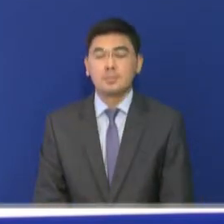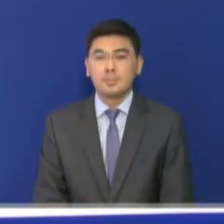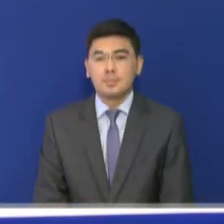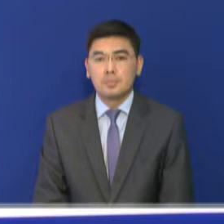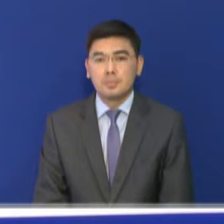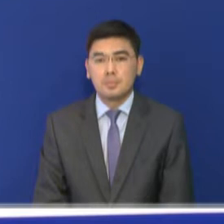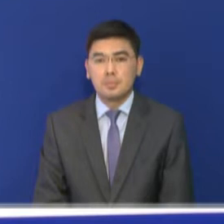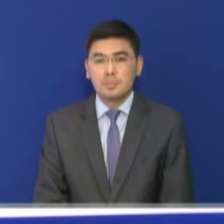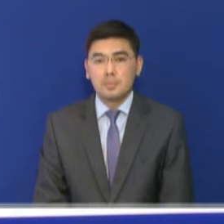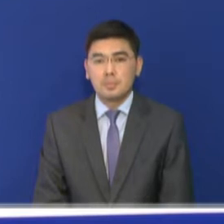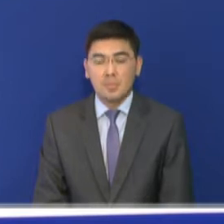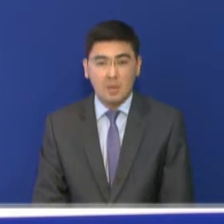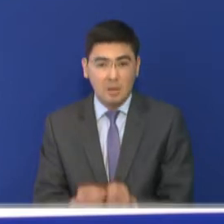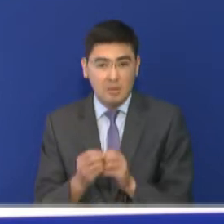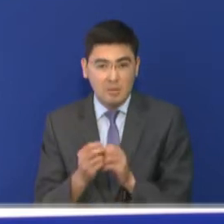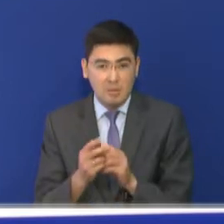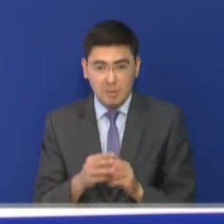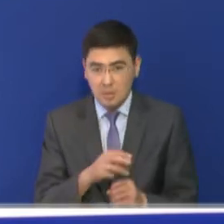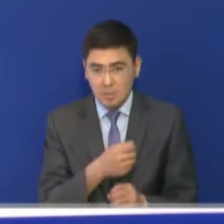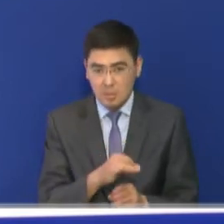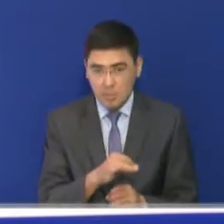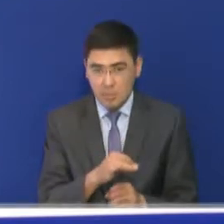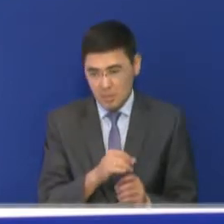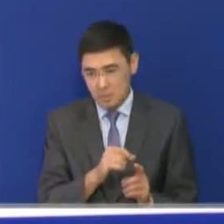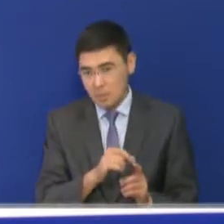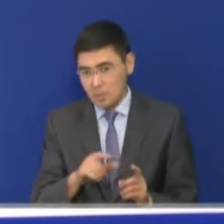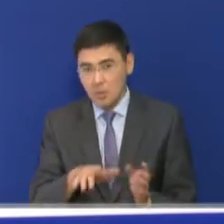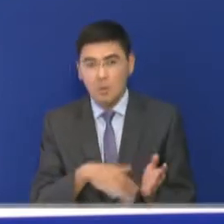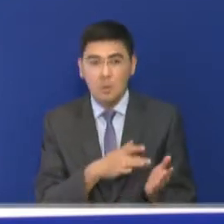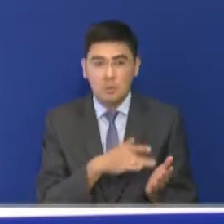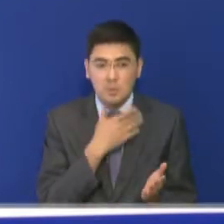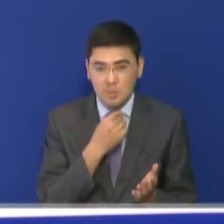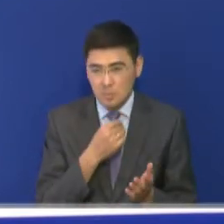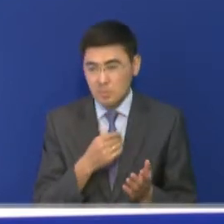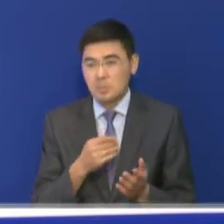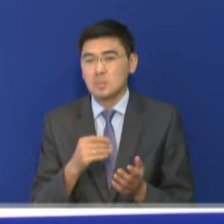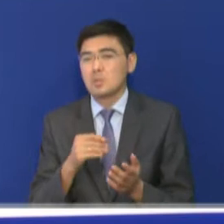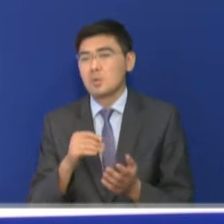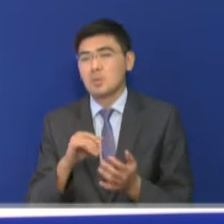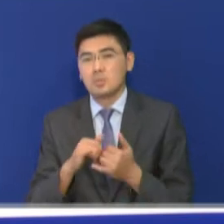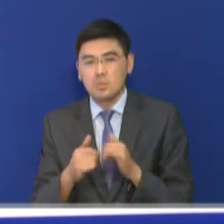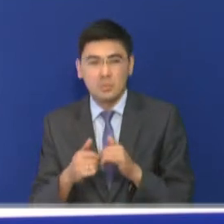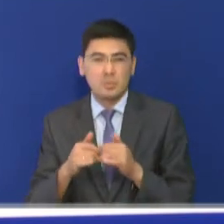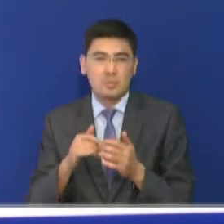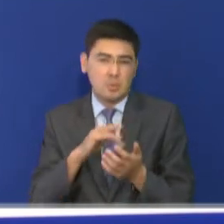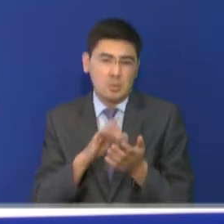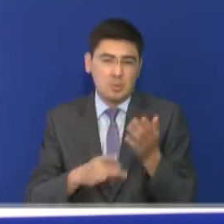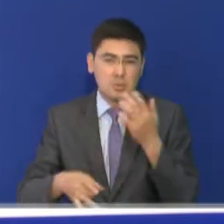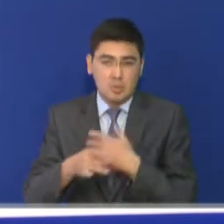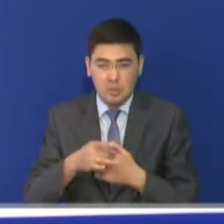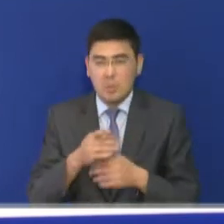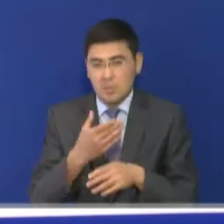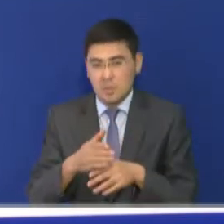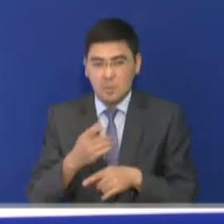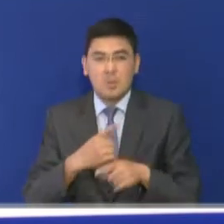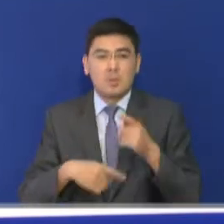Шығыс Қазақстан облысында 12 мамырдан Семейден өзге барлық қалалар мен аудандарда кезең-кезеңмен жұмыс режиміне көшу басталды. Қаламызда